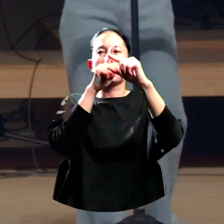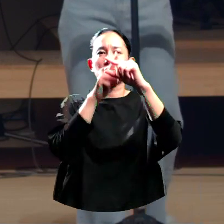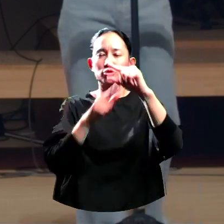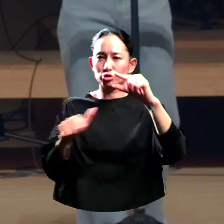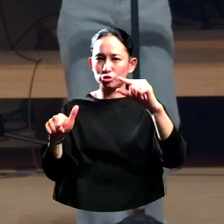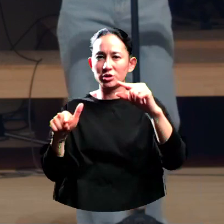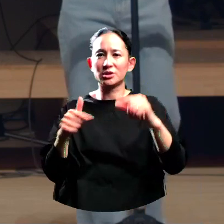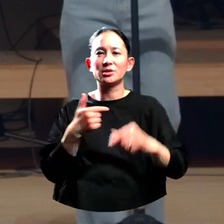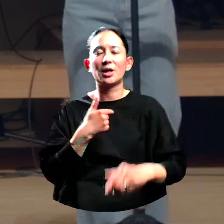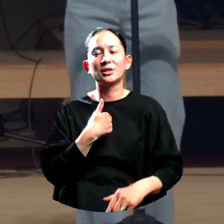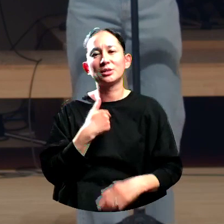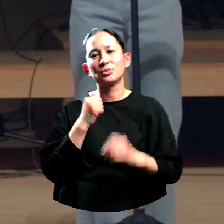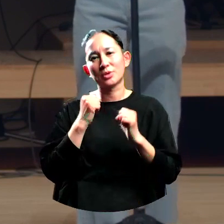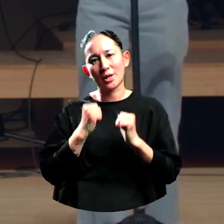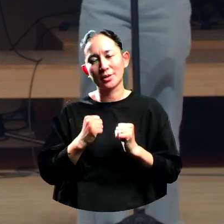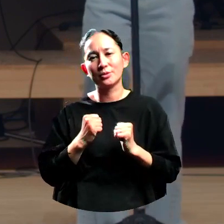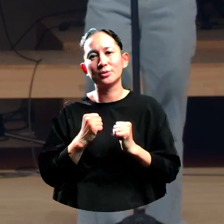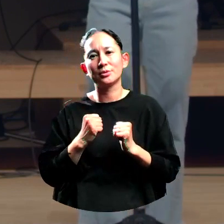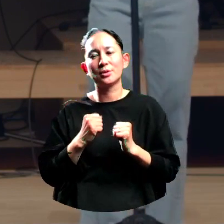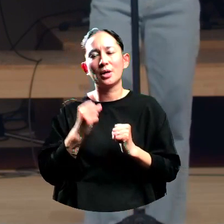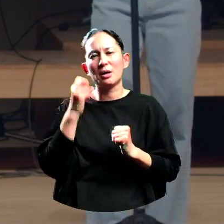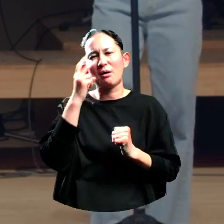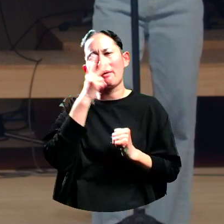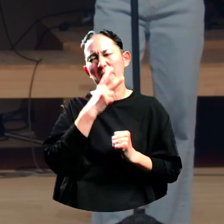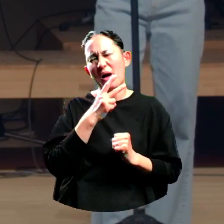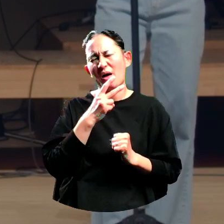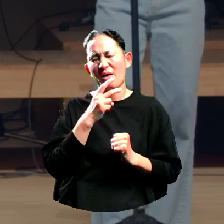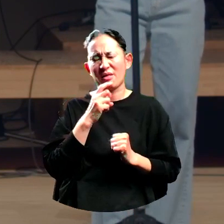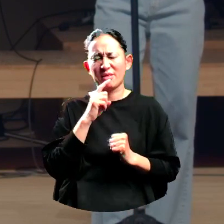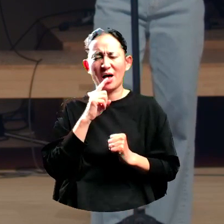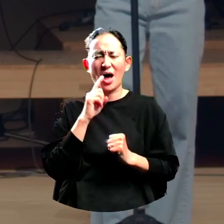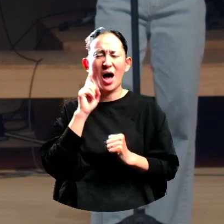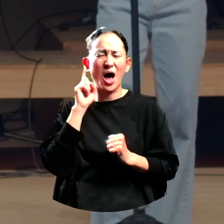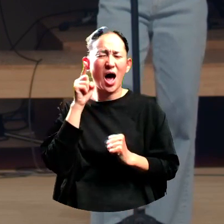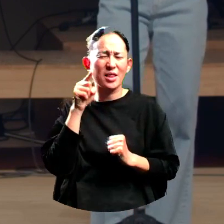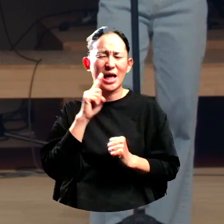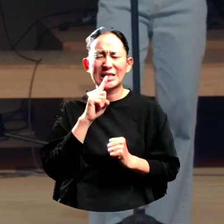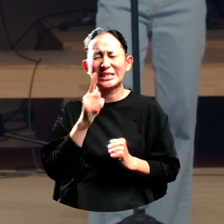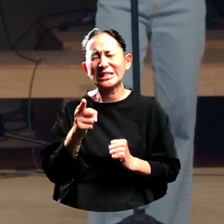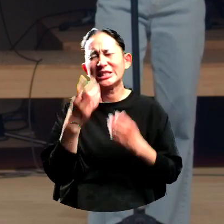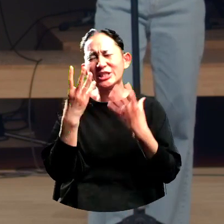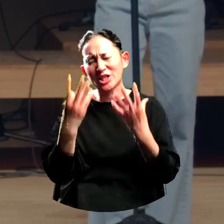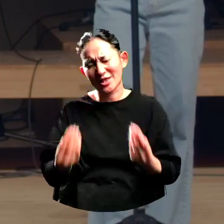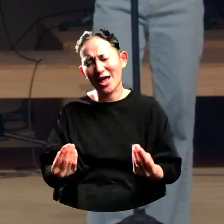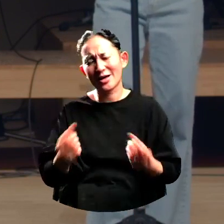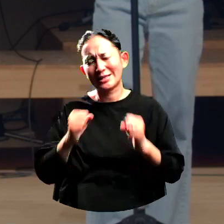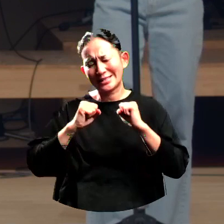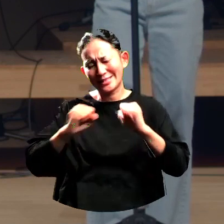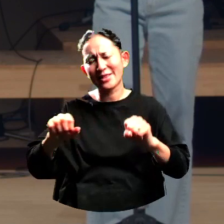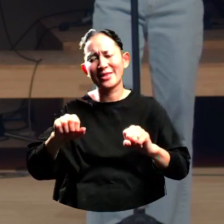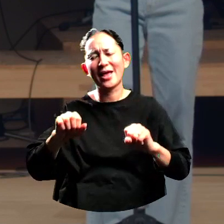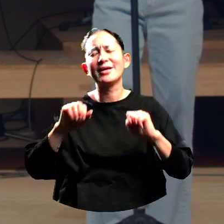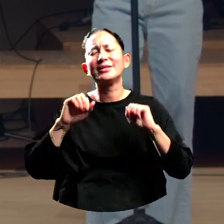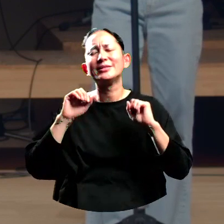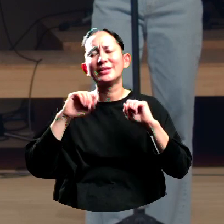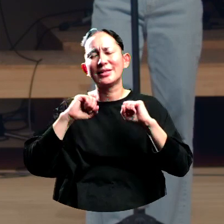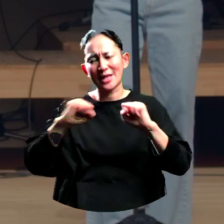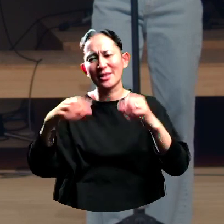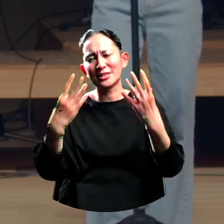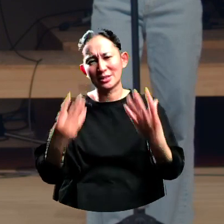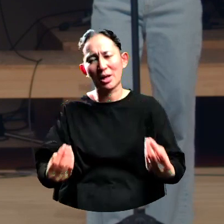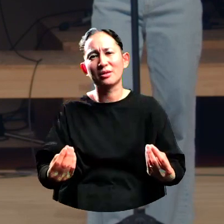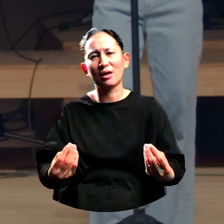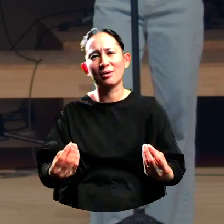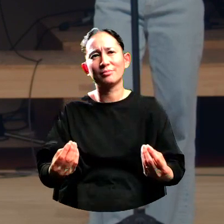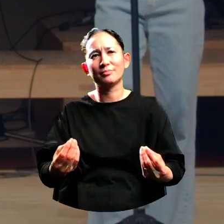hearts, we see our selfish self. またこんなことを言ってしまった。またこんなことをやってしまった。 Oh, I said that again. I did it